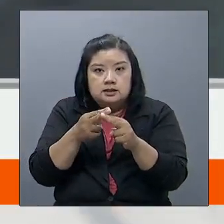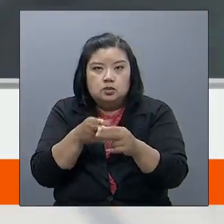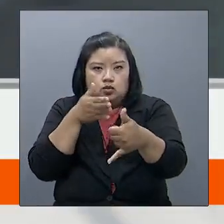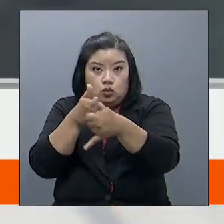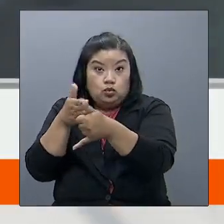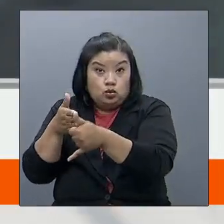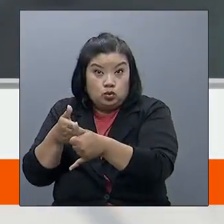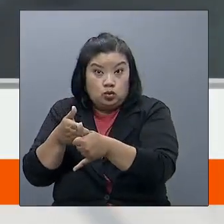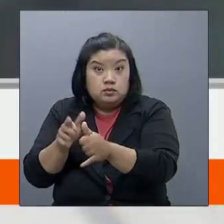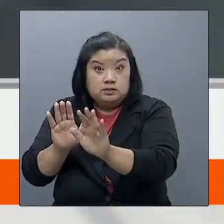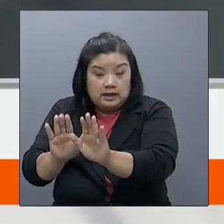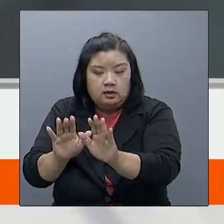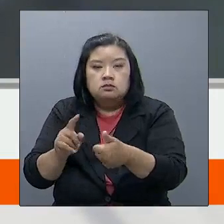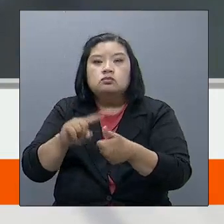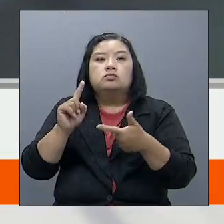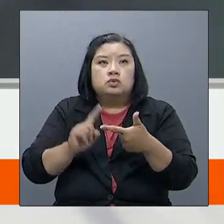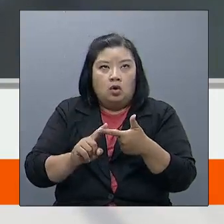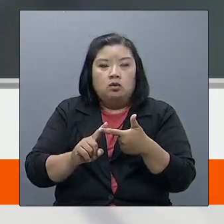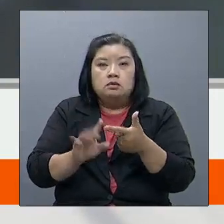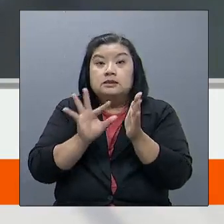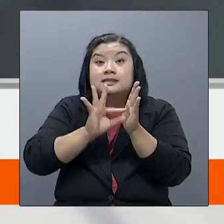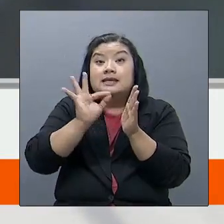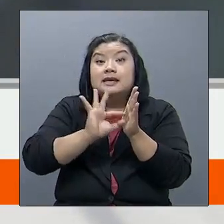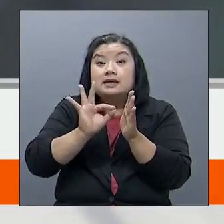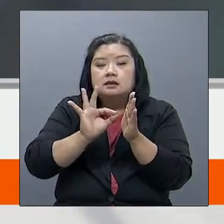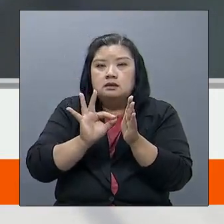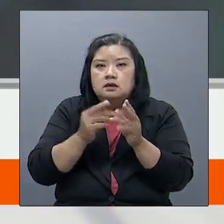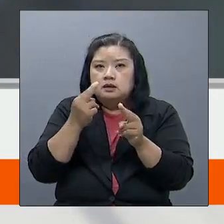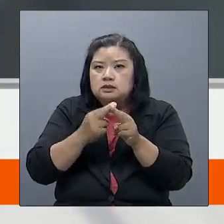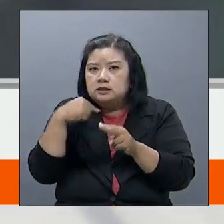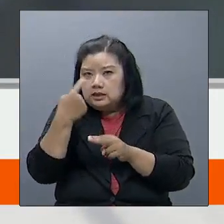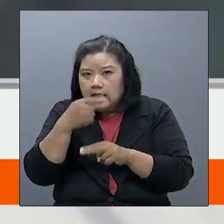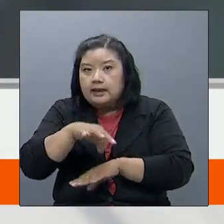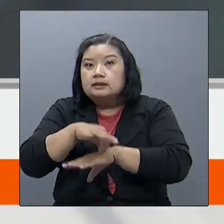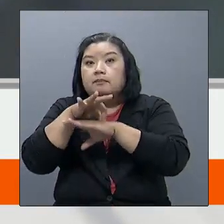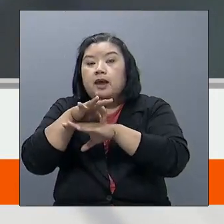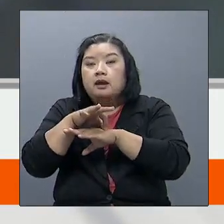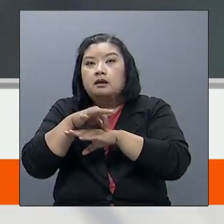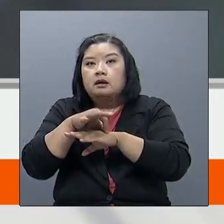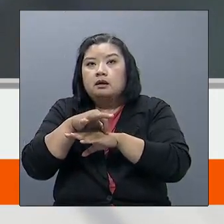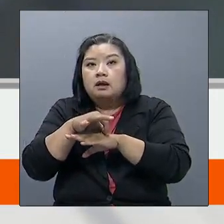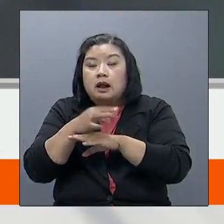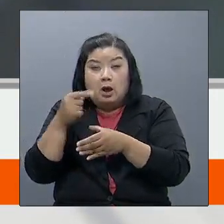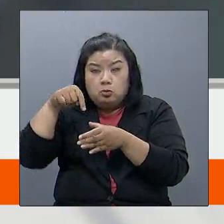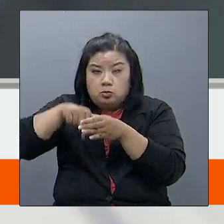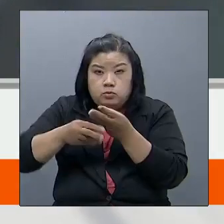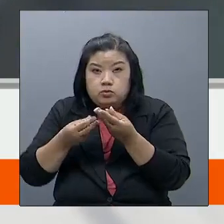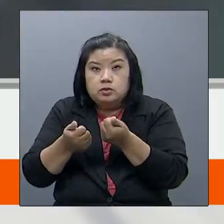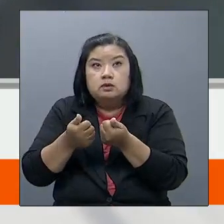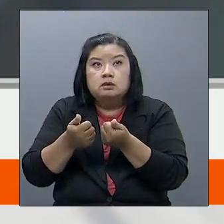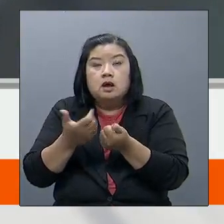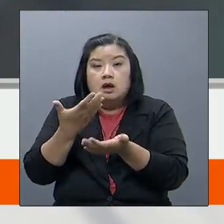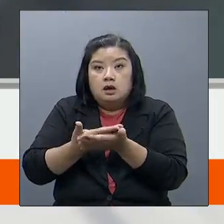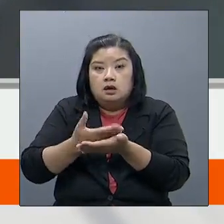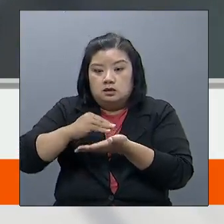เจ้าของป้ายเป็นคนชื่อนี้ตำแหน่งนี้แต่จะไปจองนึกว่าการโอนยังไงเพ